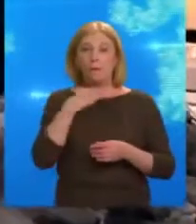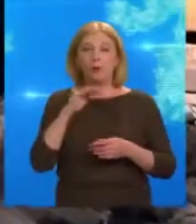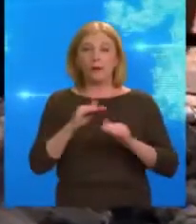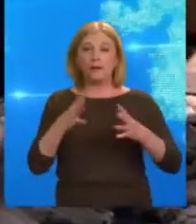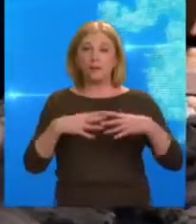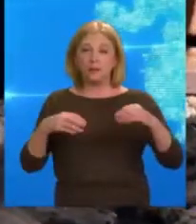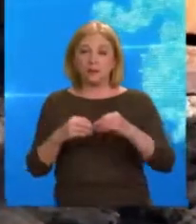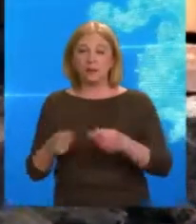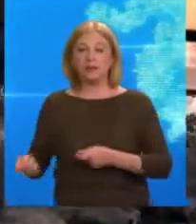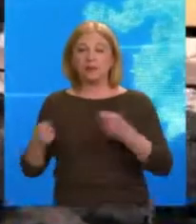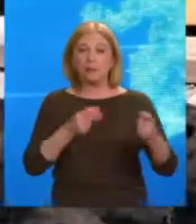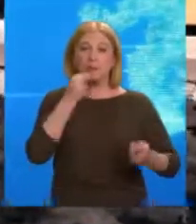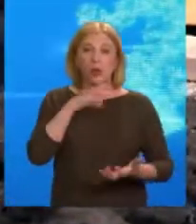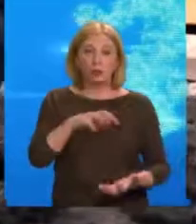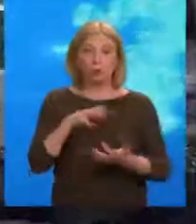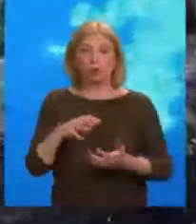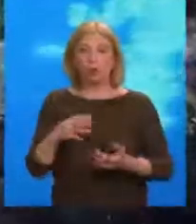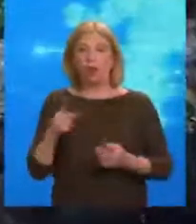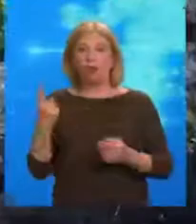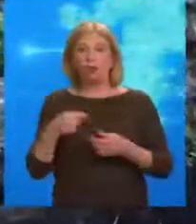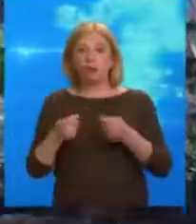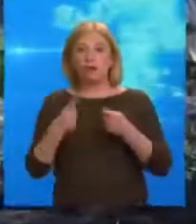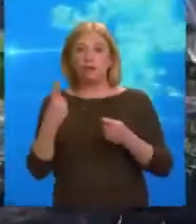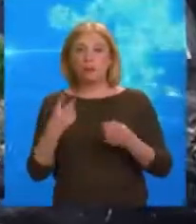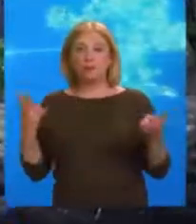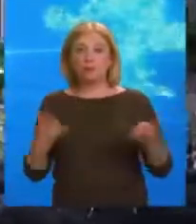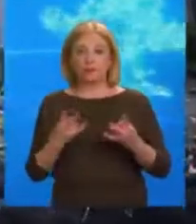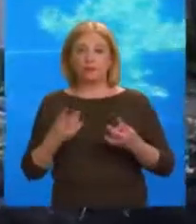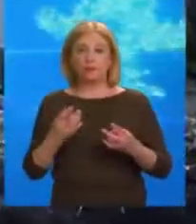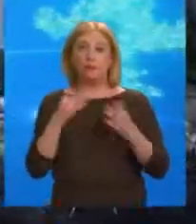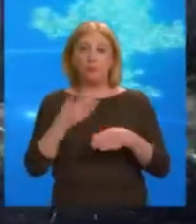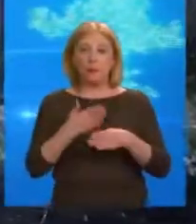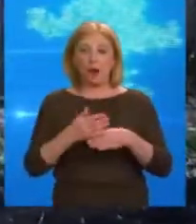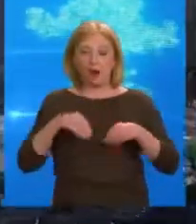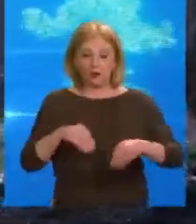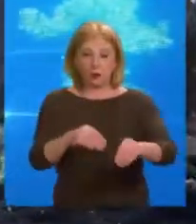Доставляют продукты и товары первой необходимости и даже помогают на садовых участках и с выгулом собак.